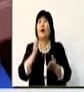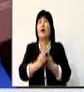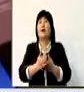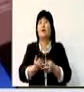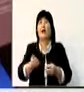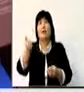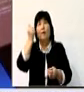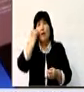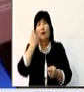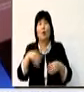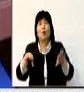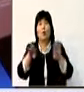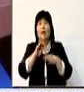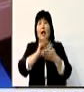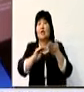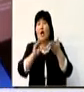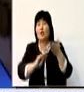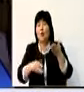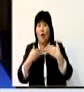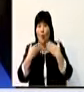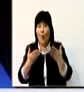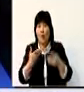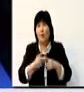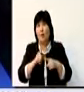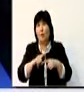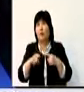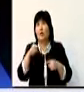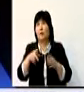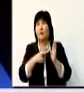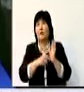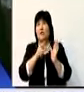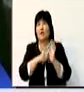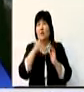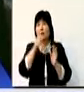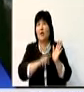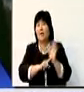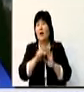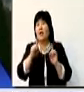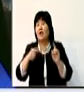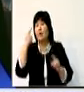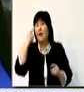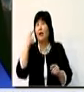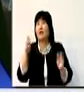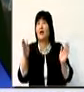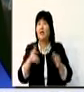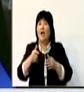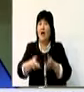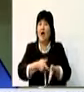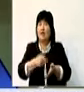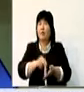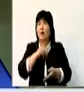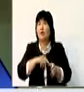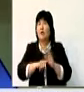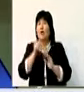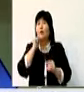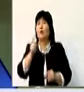құлпытастар топтастырылып, оларға жазылған жазулар оқылды. Бұдан кей 1870 жылдан бастап кейбір ғалымдар шағын қазба жұмыстарын жүргізіп, тек